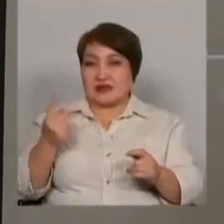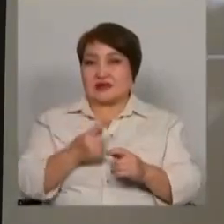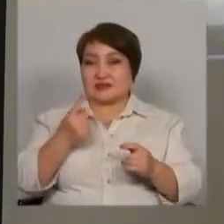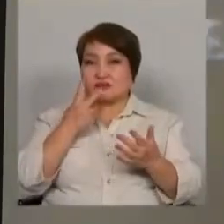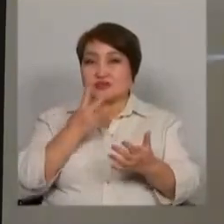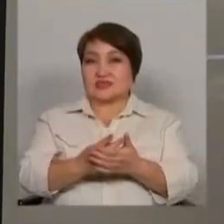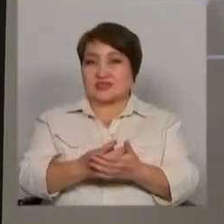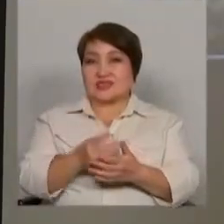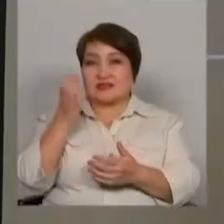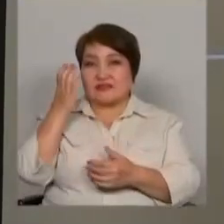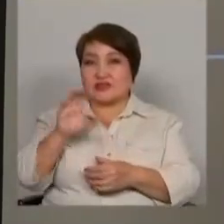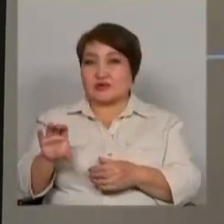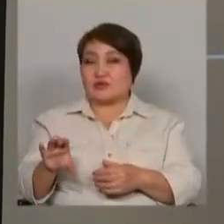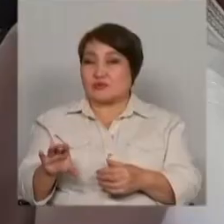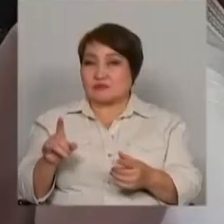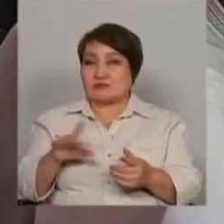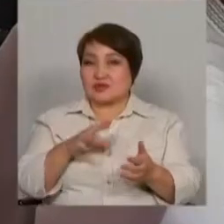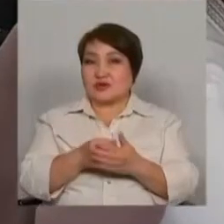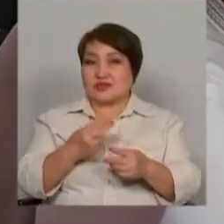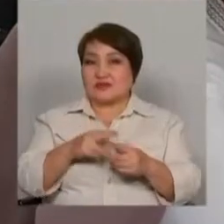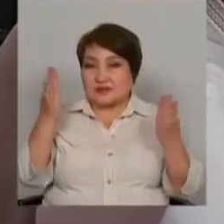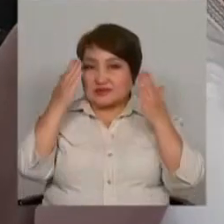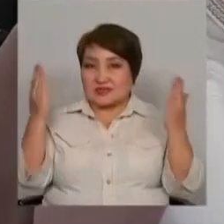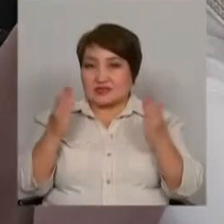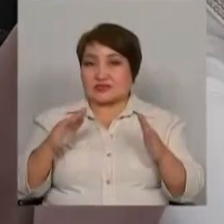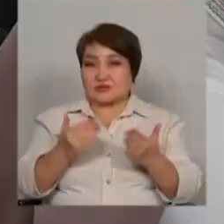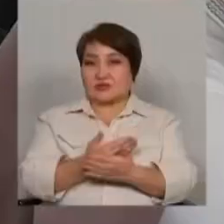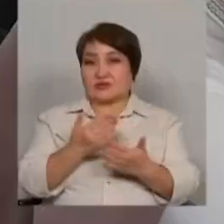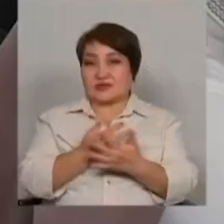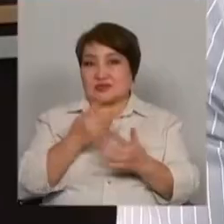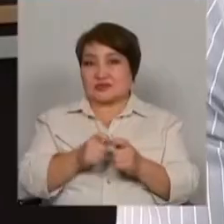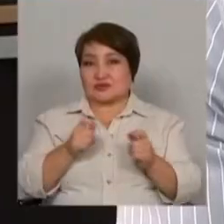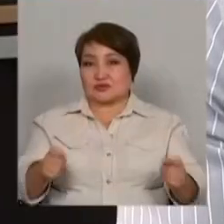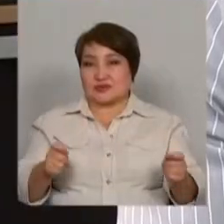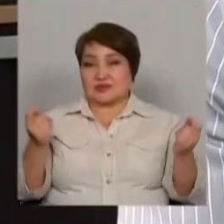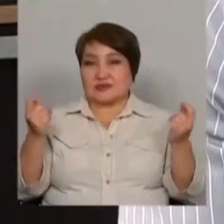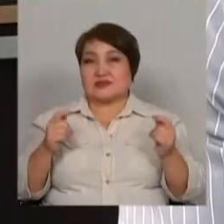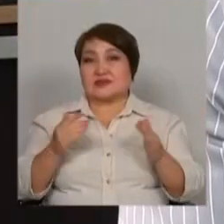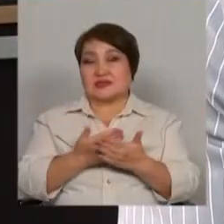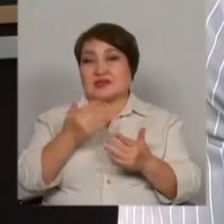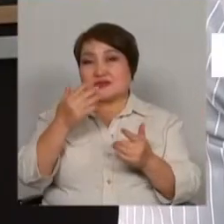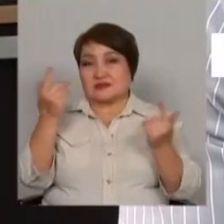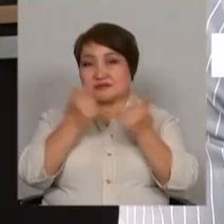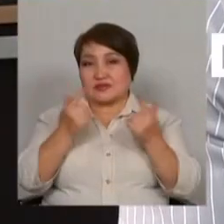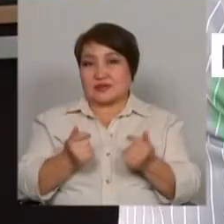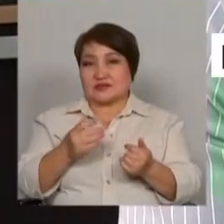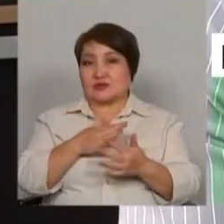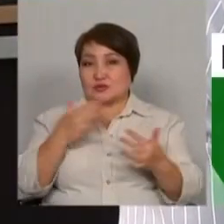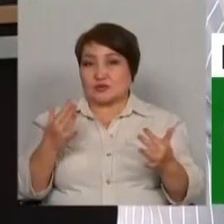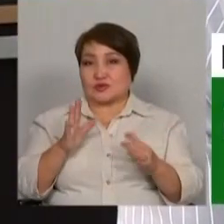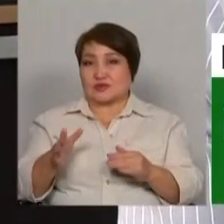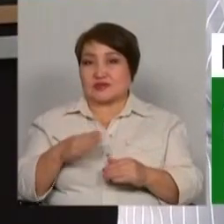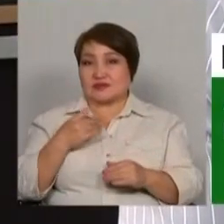біраз дүниенің басын ашуға, деректердің толығына сеп болады деген пікірде мамандар. Өз мемлекетінің, өз ұлтының